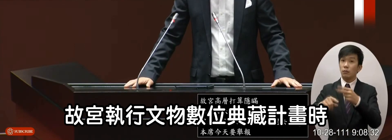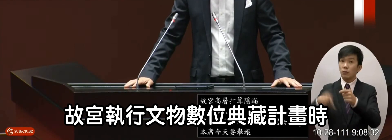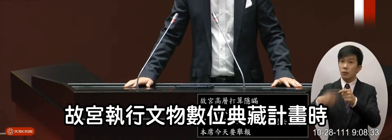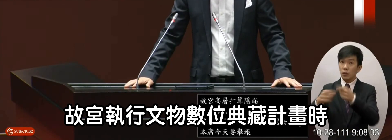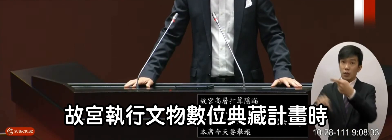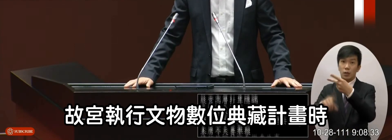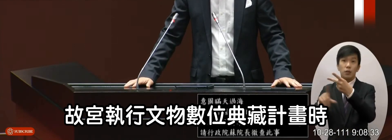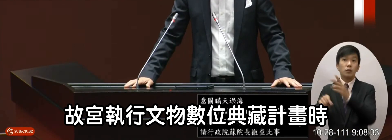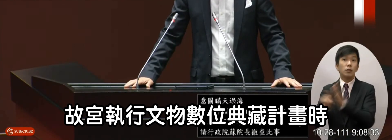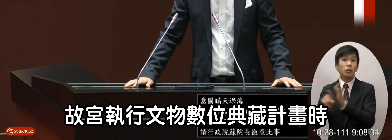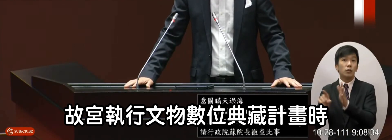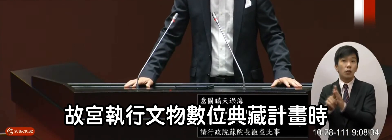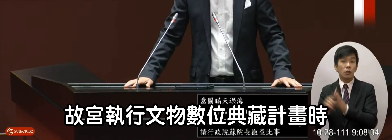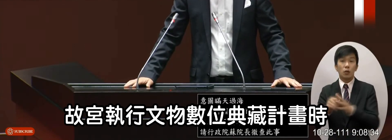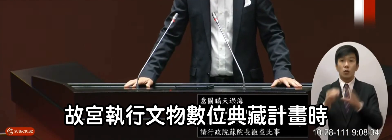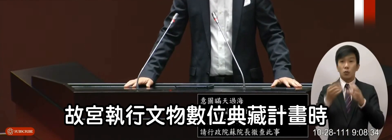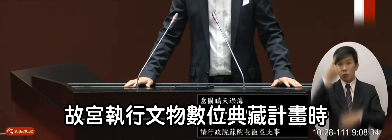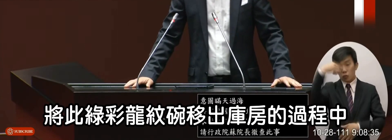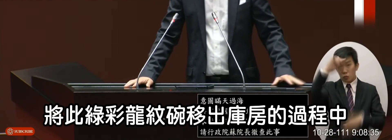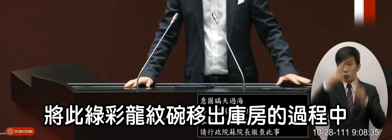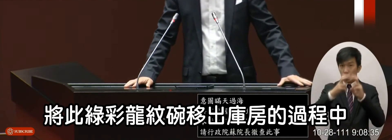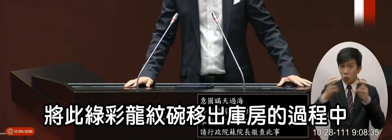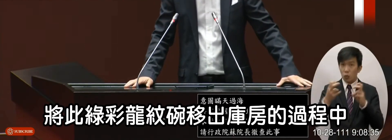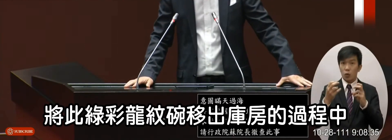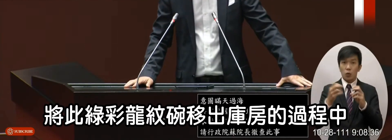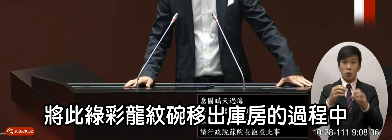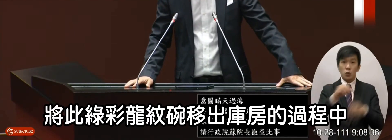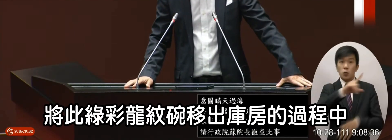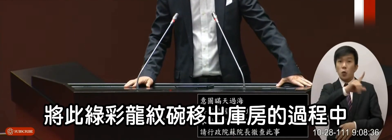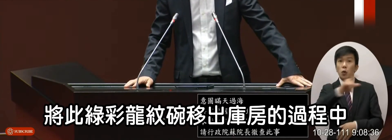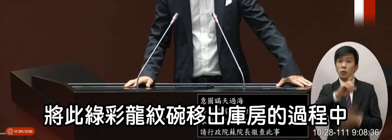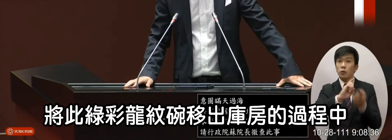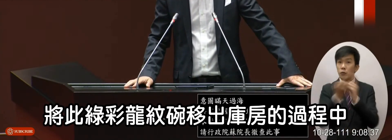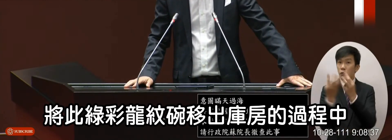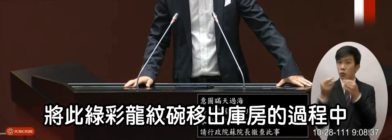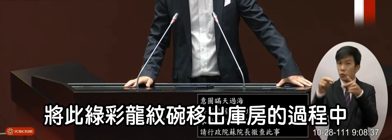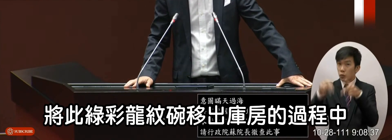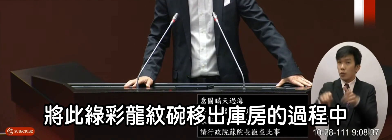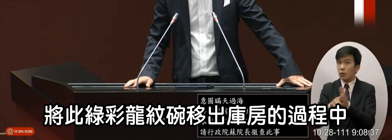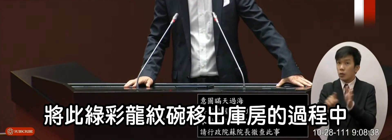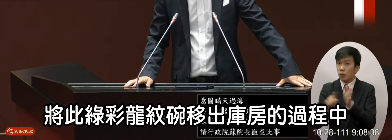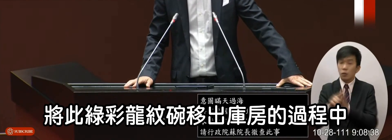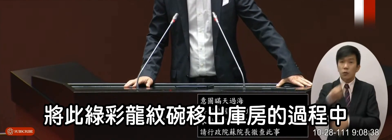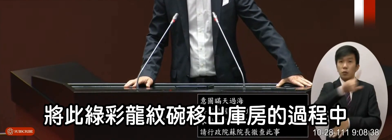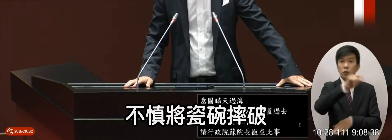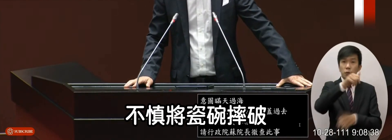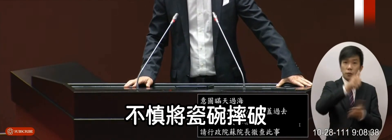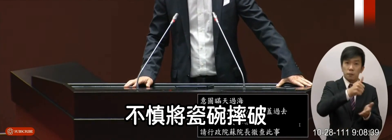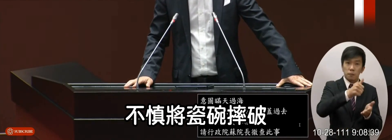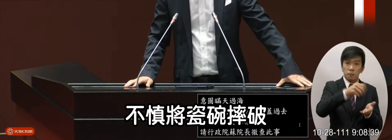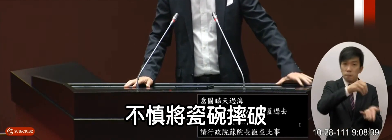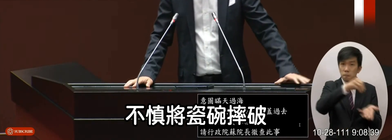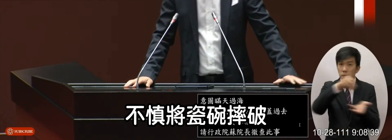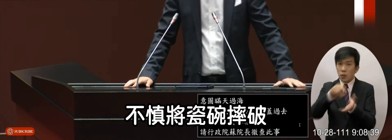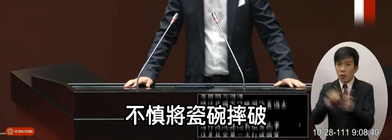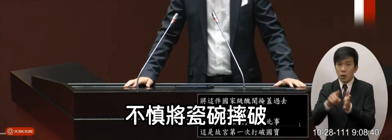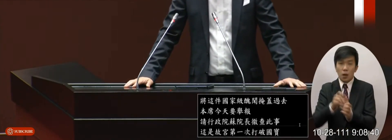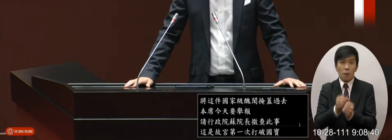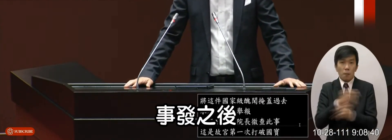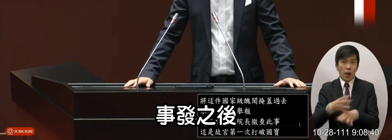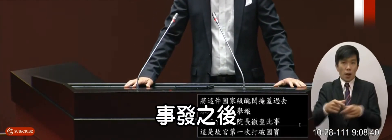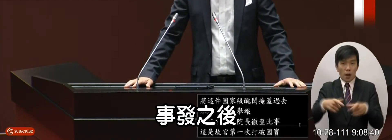行文物数位典藏计划时，将此绿彩龙纹碗移出库房的过程中，不慎将此碗摔